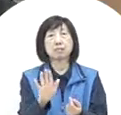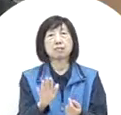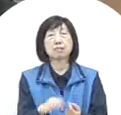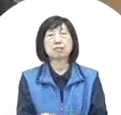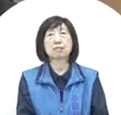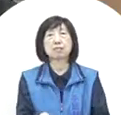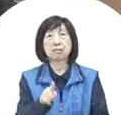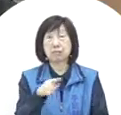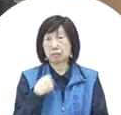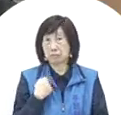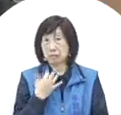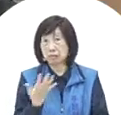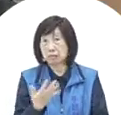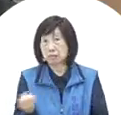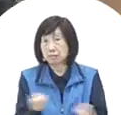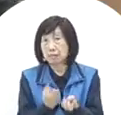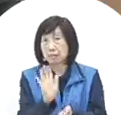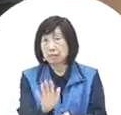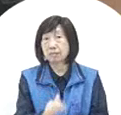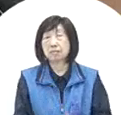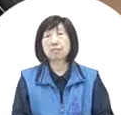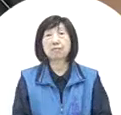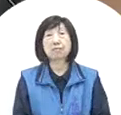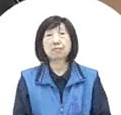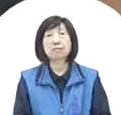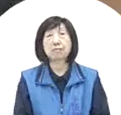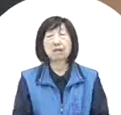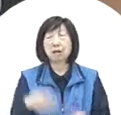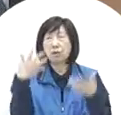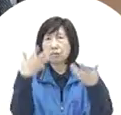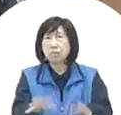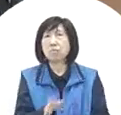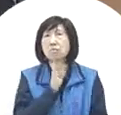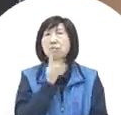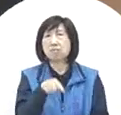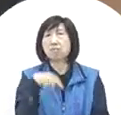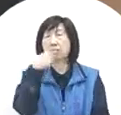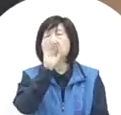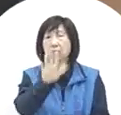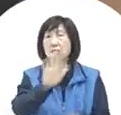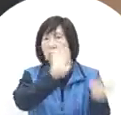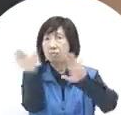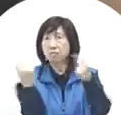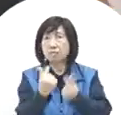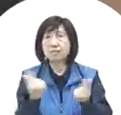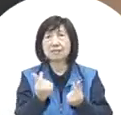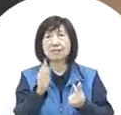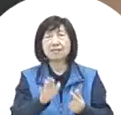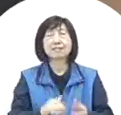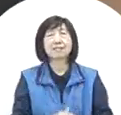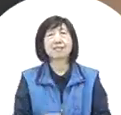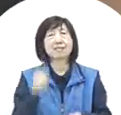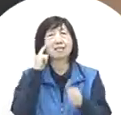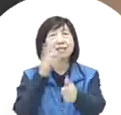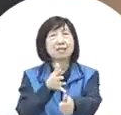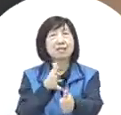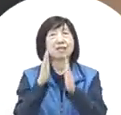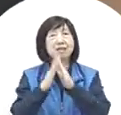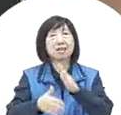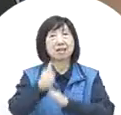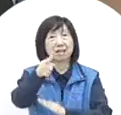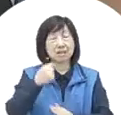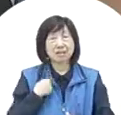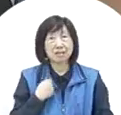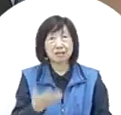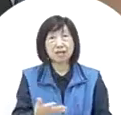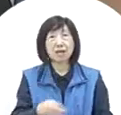知道？ 发生过很多什么？ 很多件，台湾也发生过类似情形。 市长，有类似的案件。 我问市长，拍谁？市长知不知道这个事情？ 当然